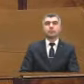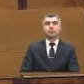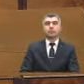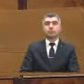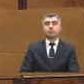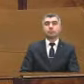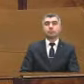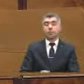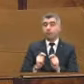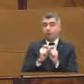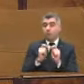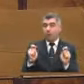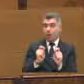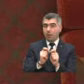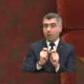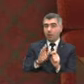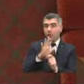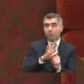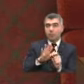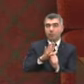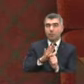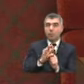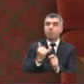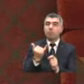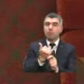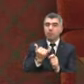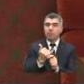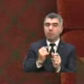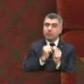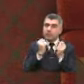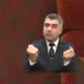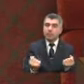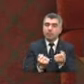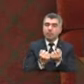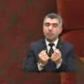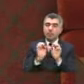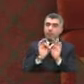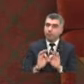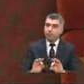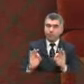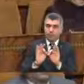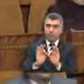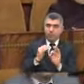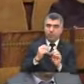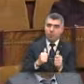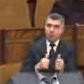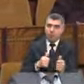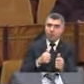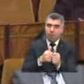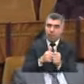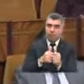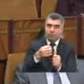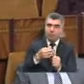الإعلام هو الحلقة الضعيفة في نموذجنا التنموي الجديد، وهو شريك أساسي لمواكبة